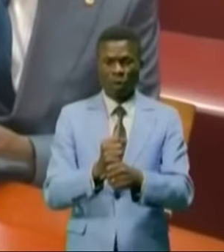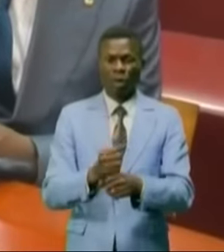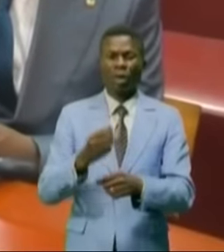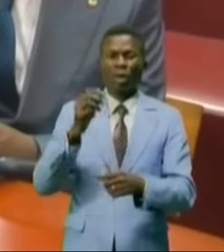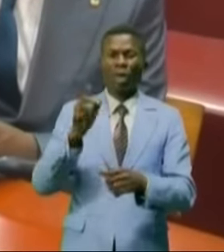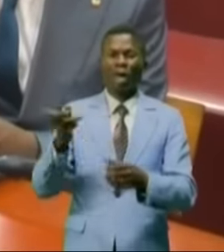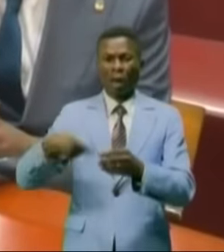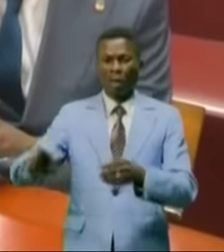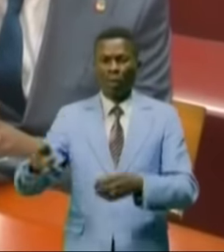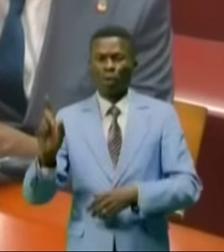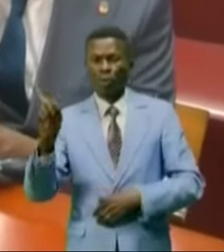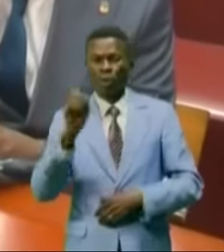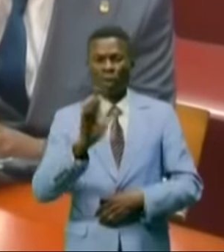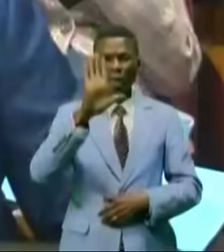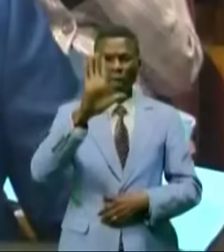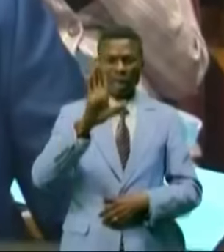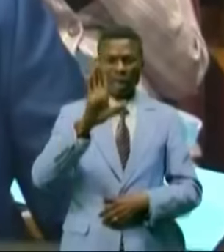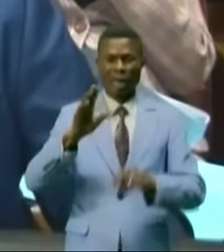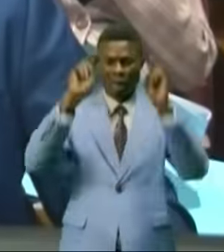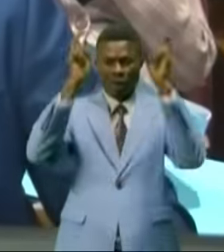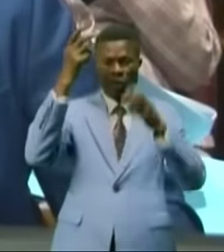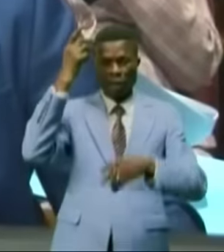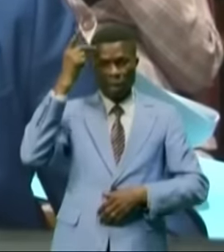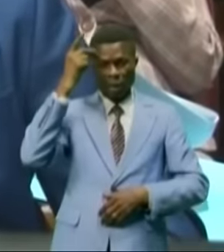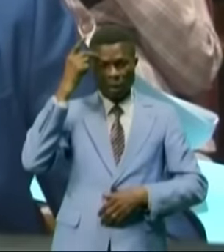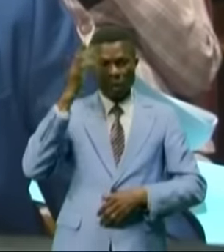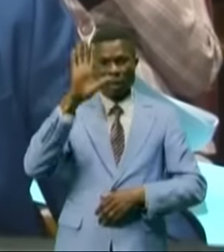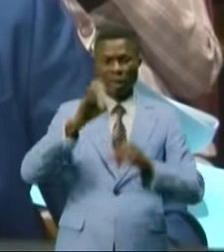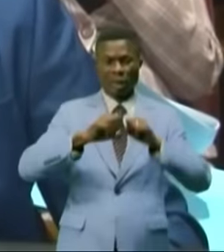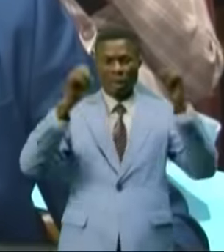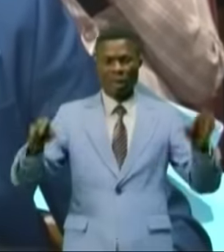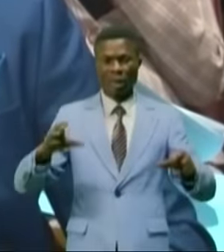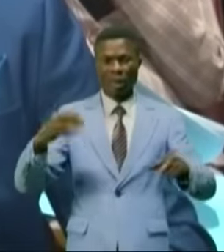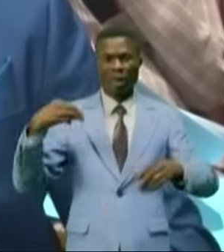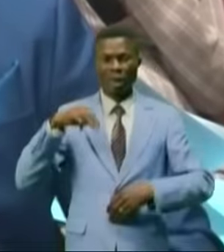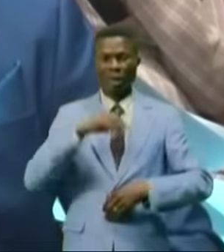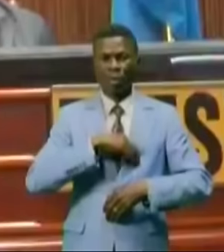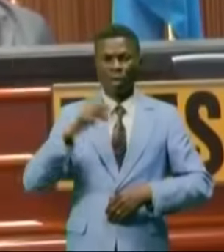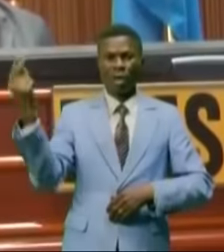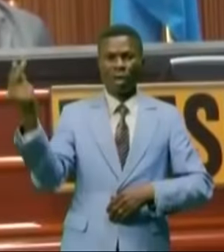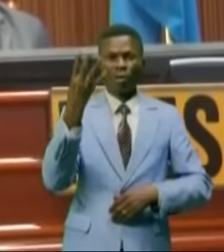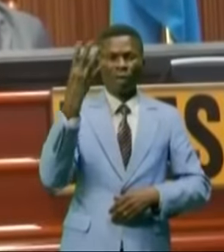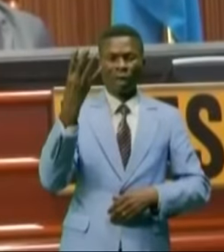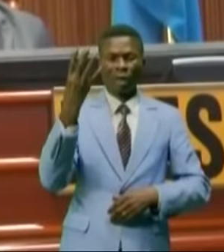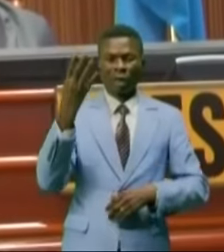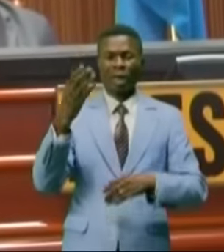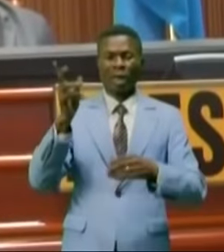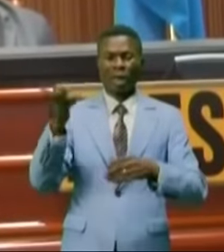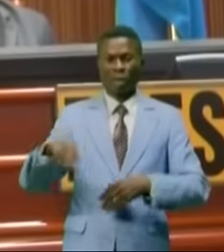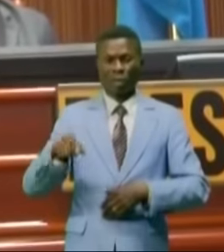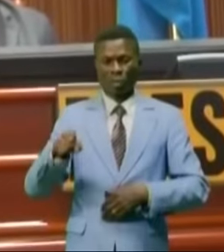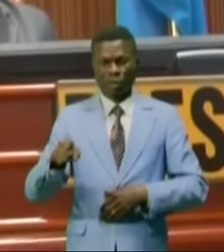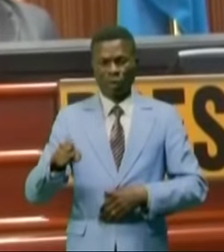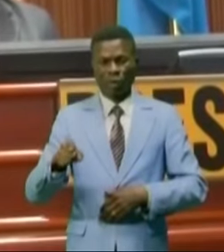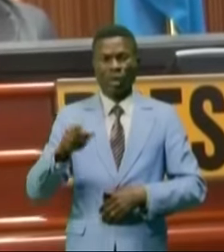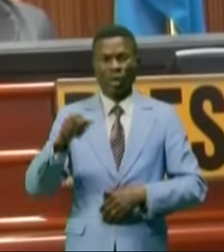province et 4 pour la ville de Kinshasa, soit 50 membres des 24 provinces. Le speaker de la Chambre